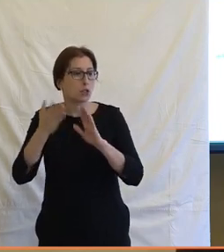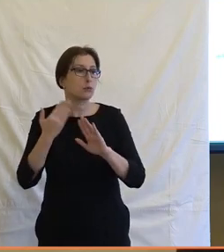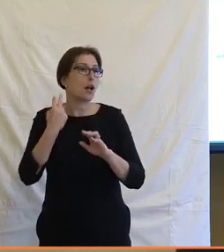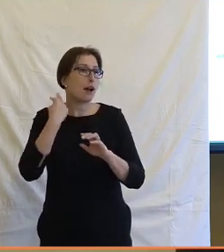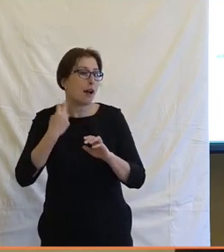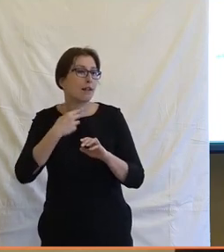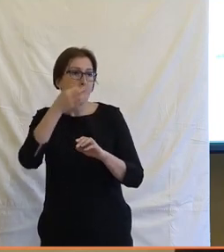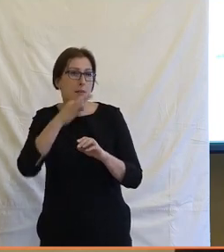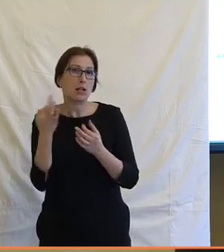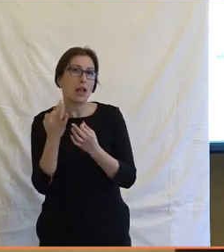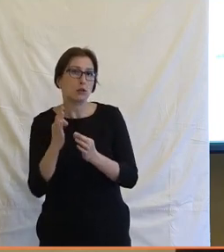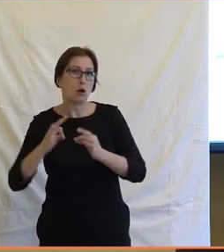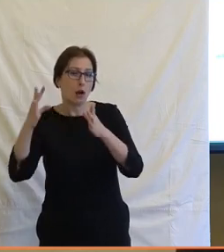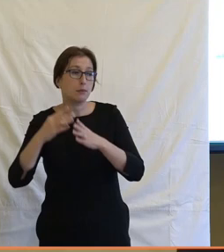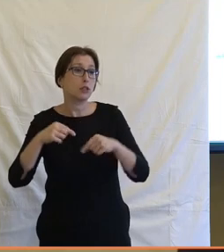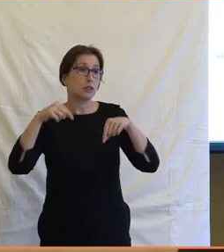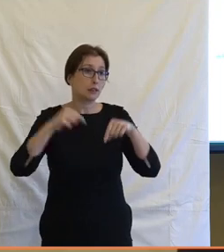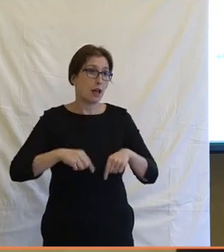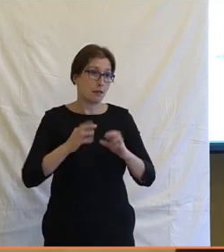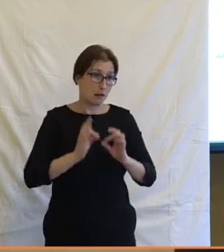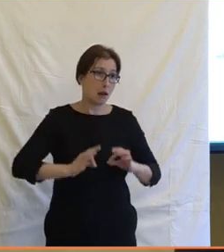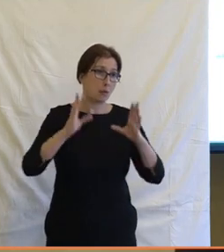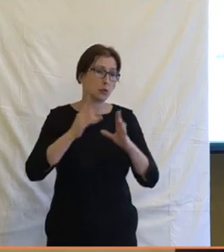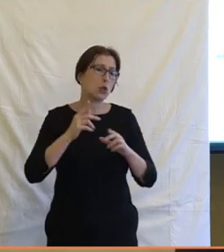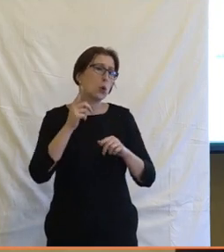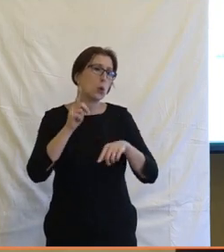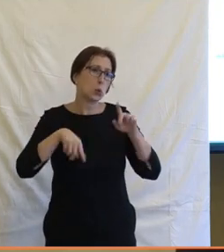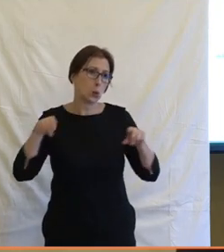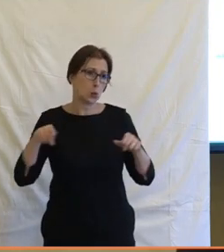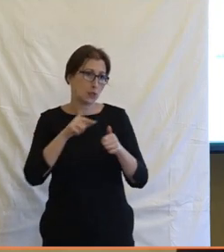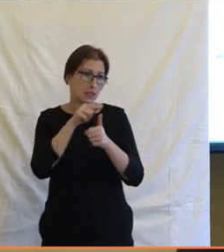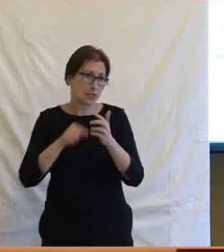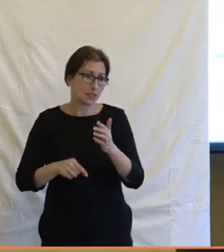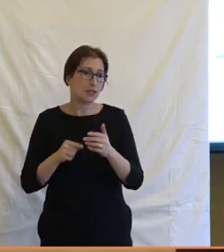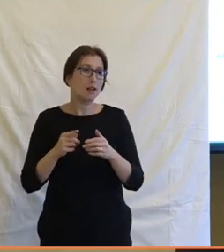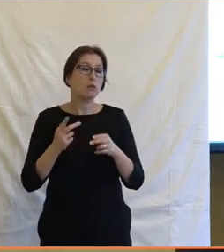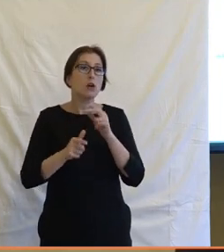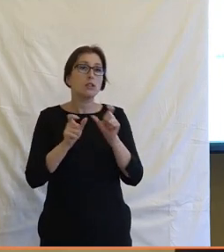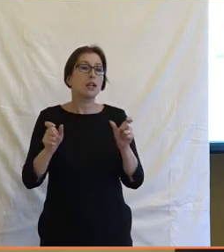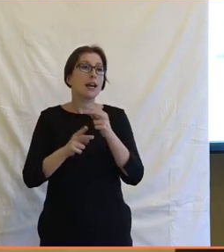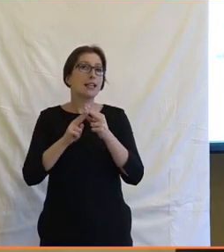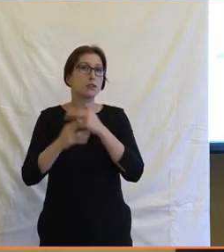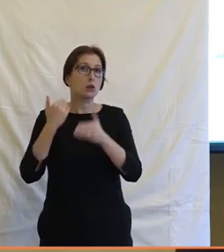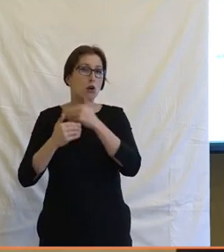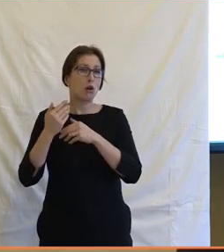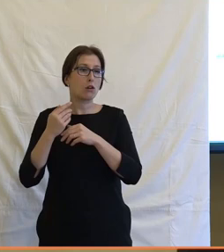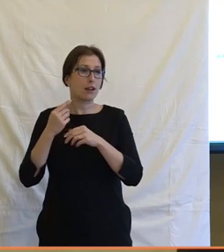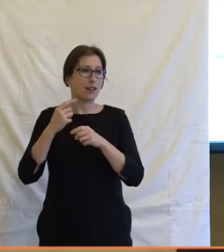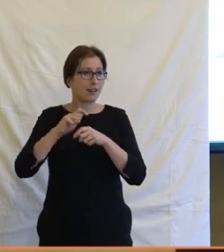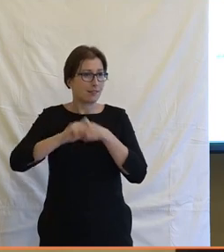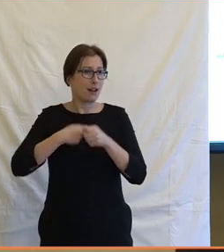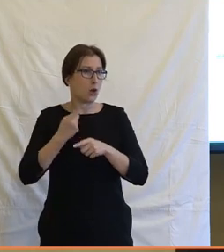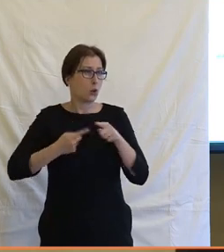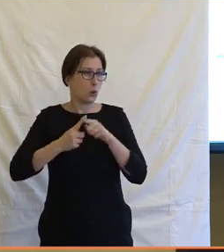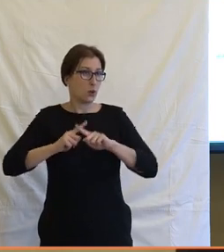v Německu, něco ale zase třeba lépe funguje u nás, protože řada věcí třeba historicky tady byla řešena